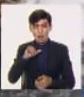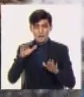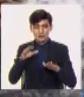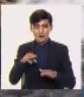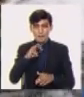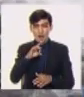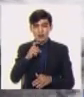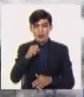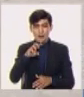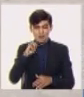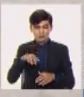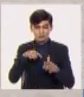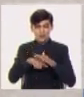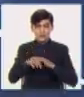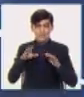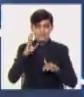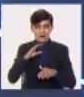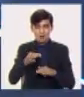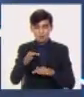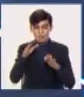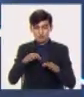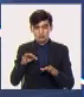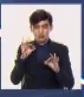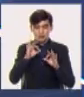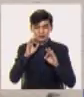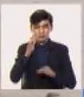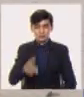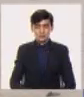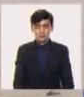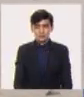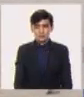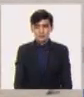Нұржанқызы жағажайдағы жағдайды айтып бермек.